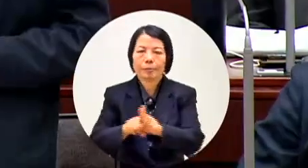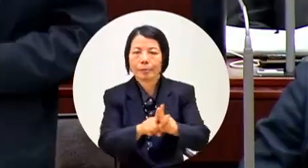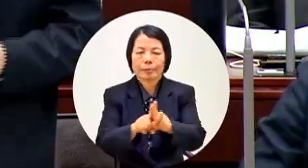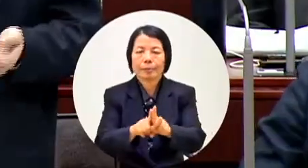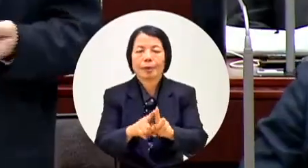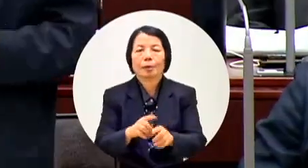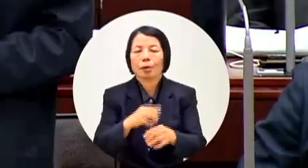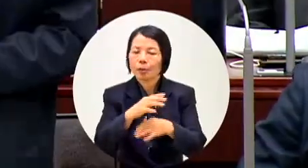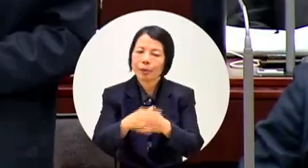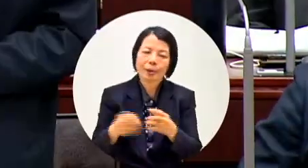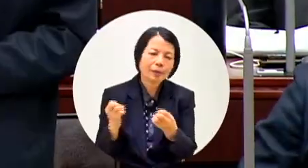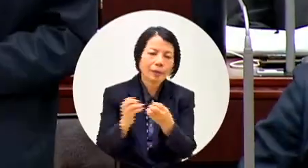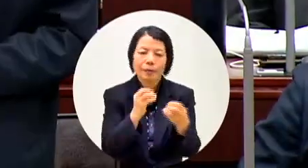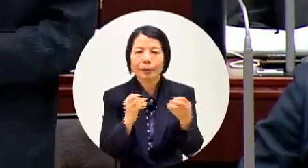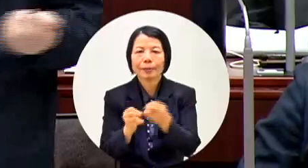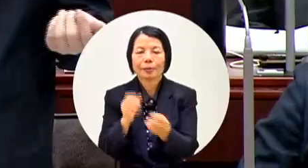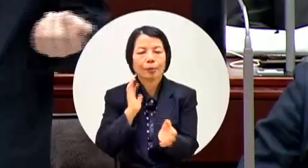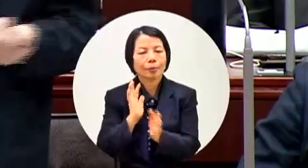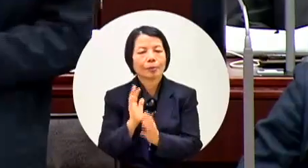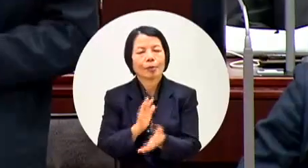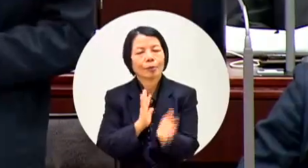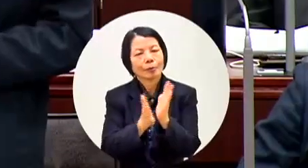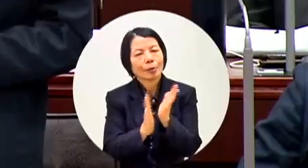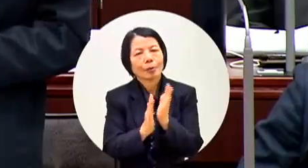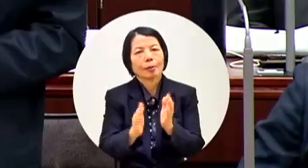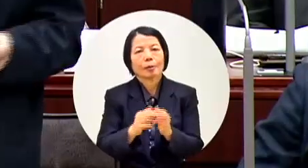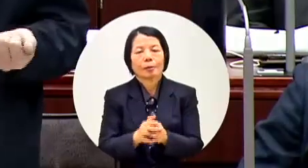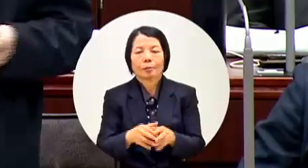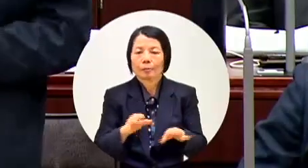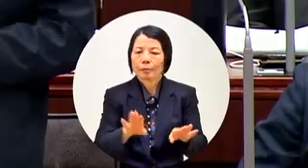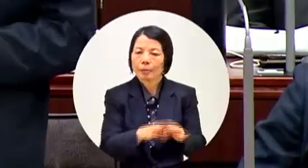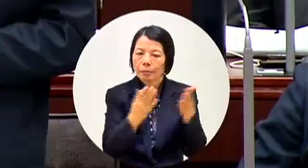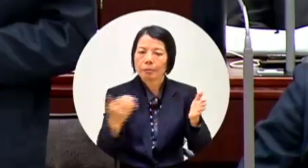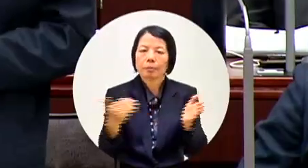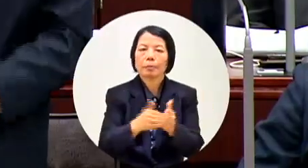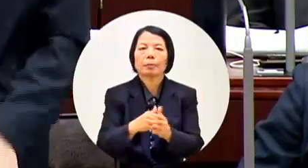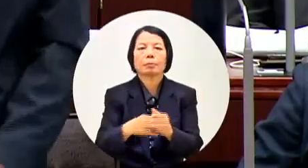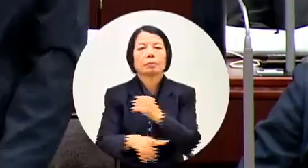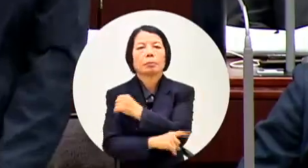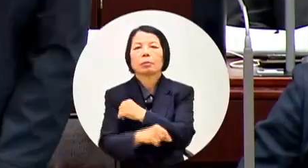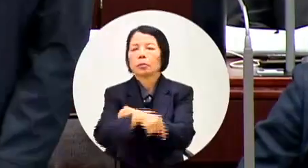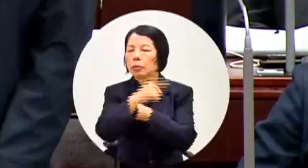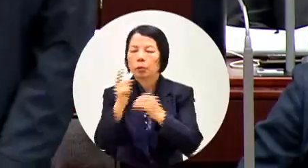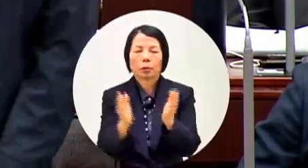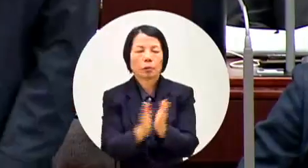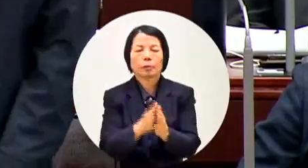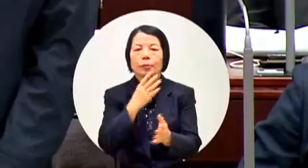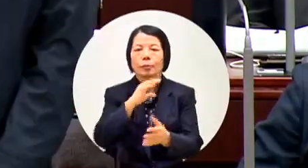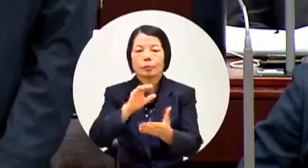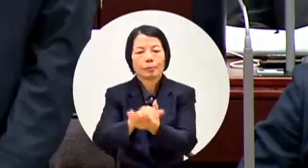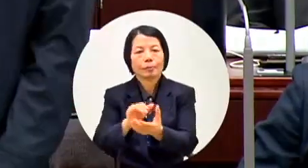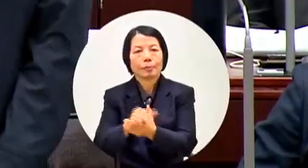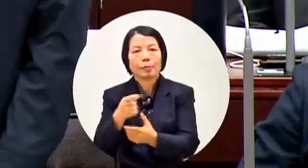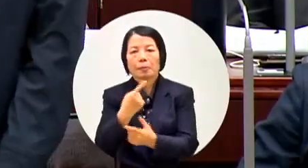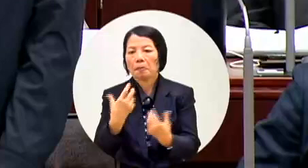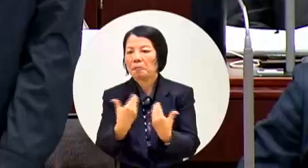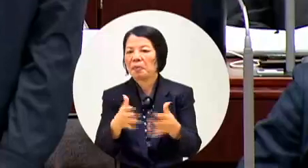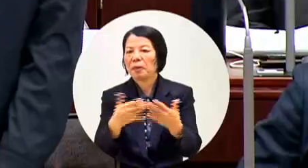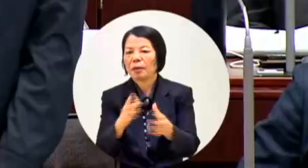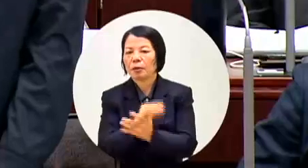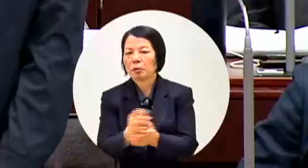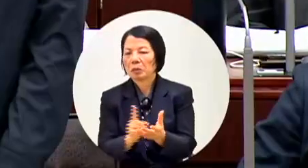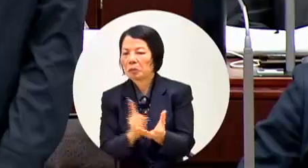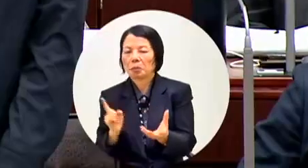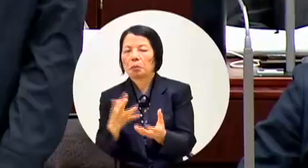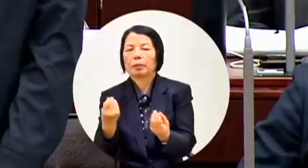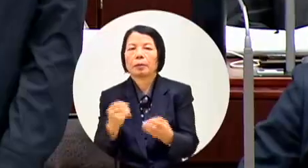雄，聊聊天南地北，从头到尾就是交朋友，没有任何不可告人之事，团进